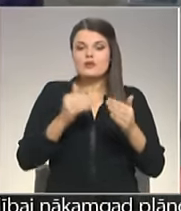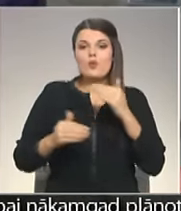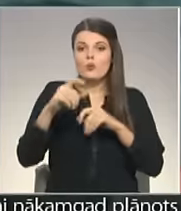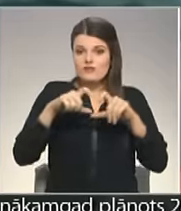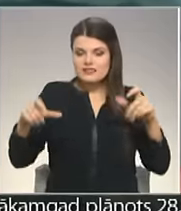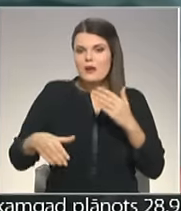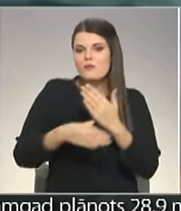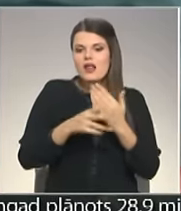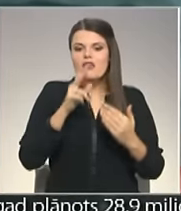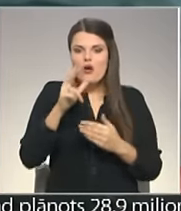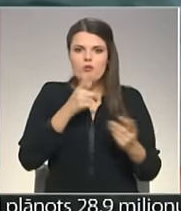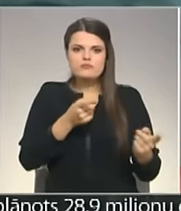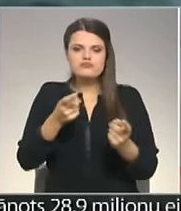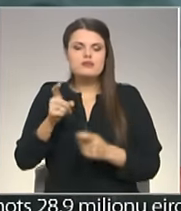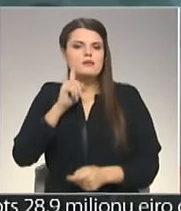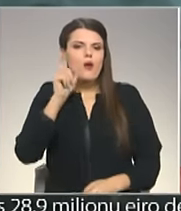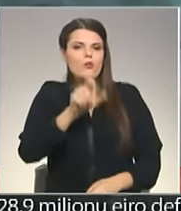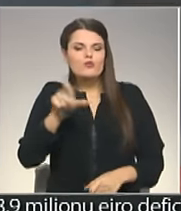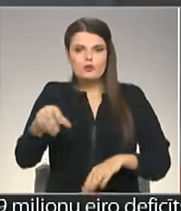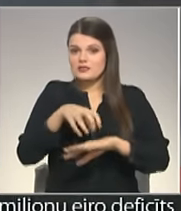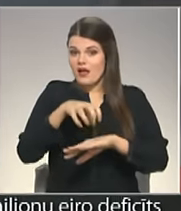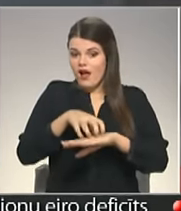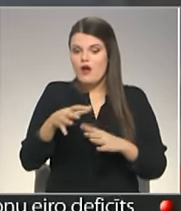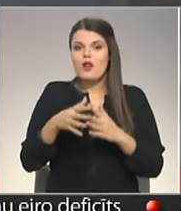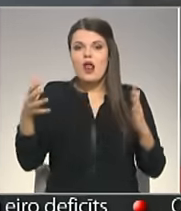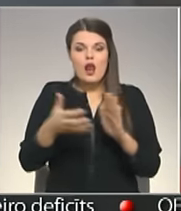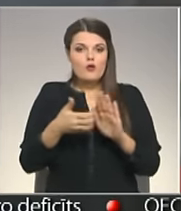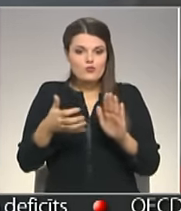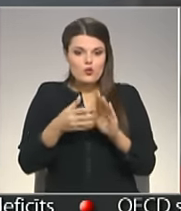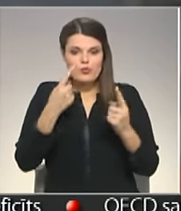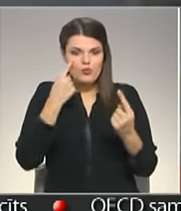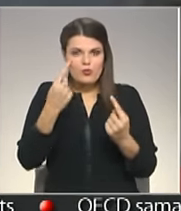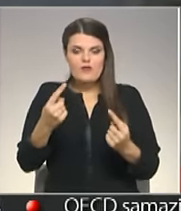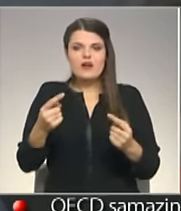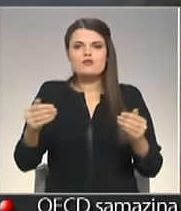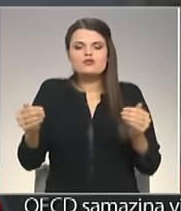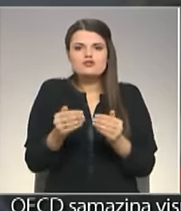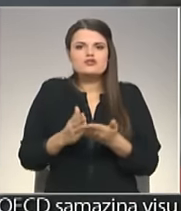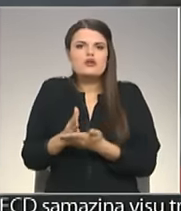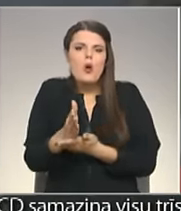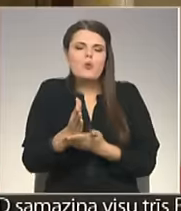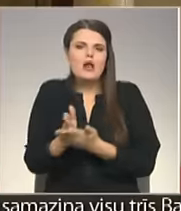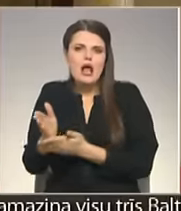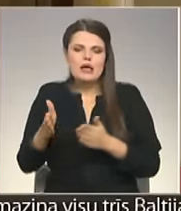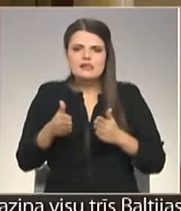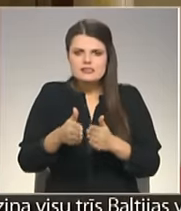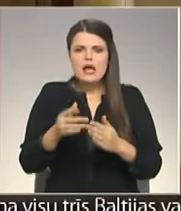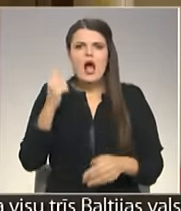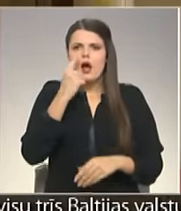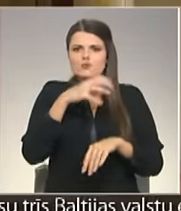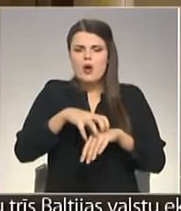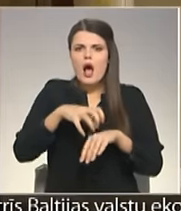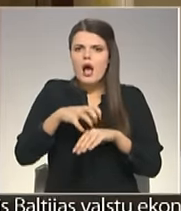palīdzēs Daugavpilī piesaistīt arvien vairāk jaunos ārstus. Lielākais to trūkums novērot šaurākās medicīnas specialitātēs. Vecu